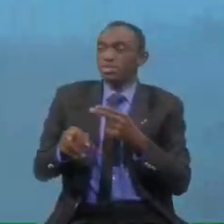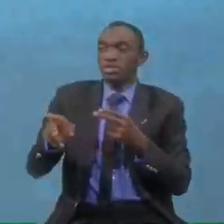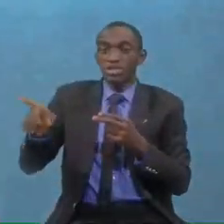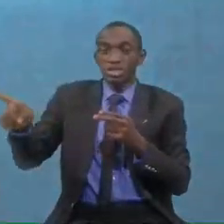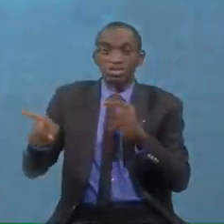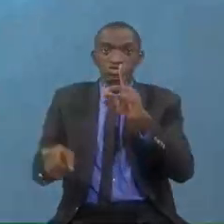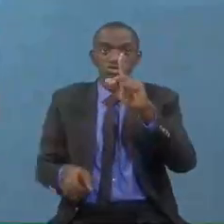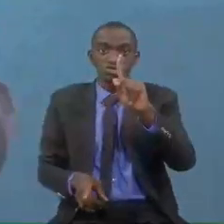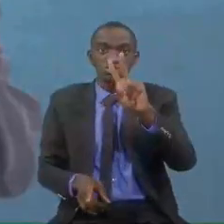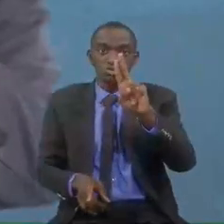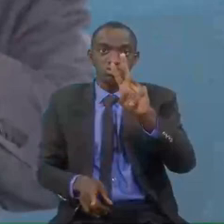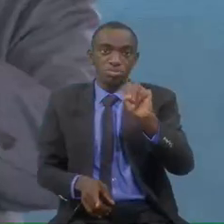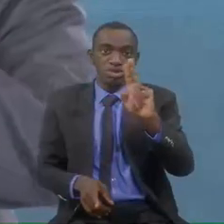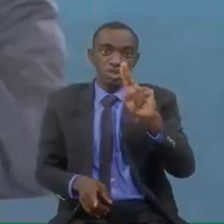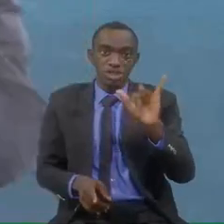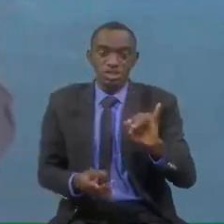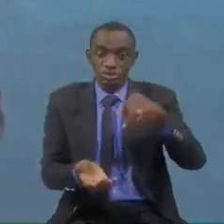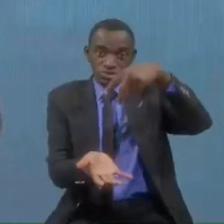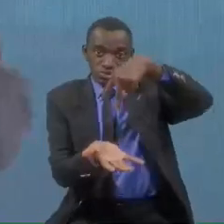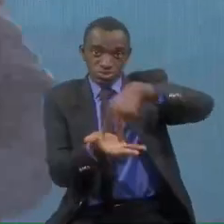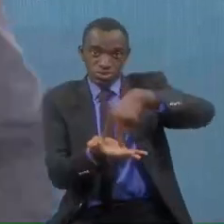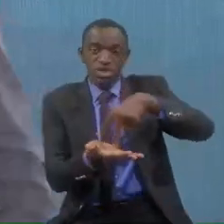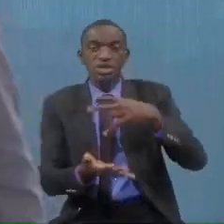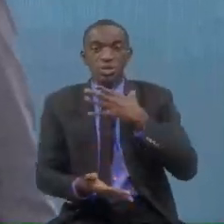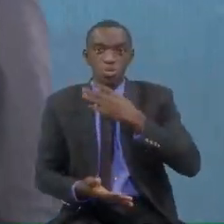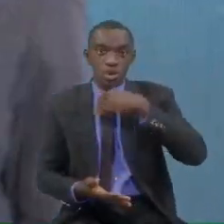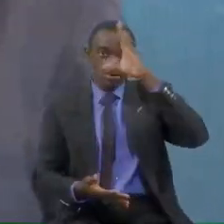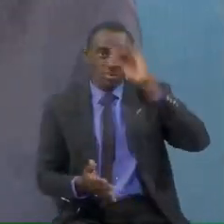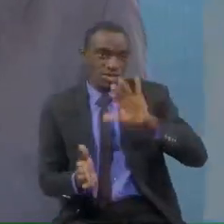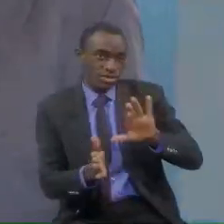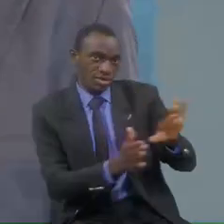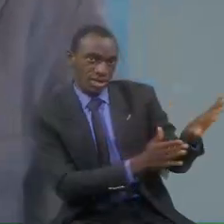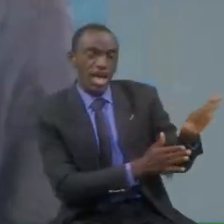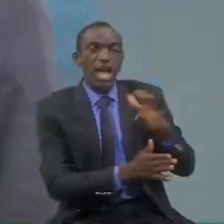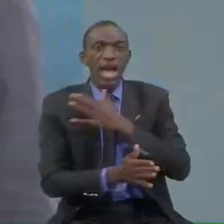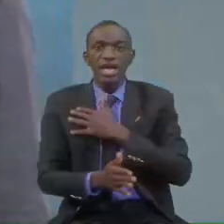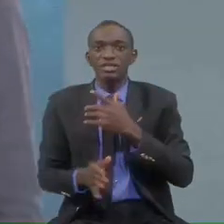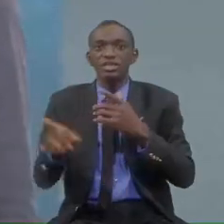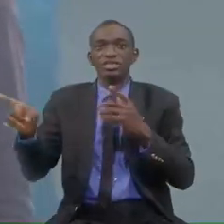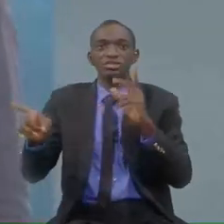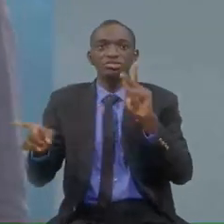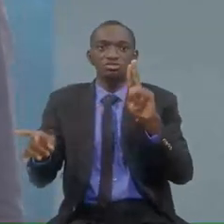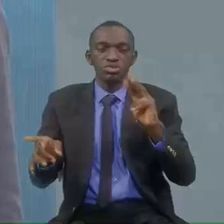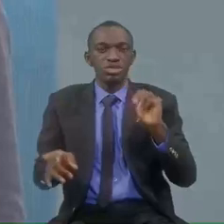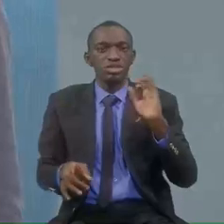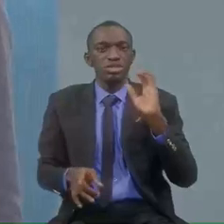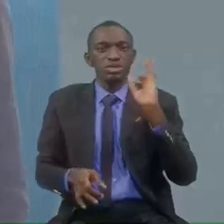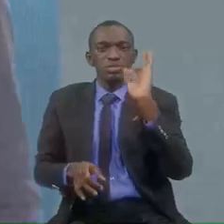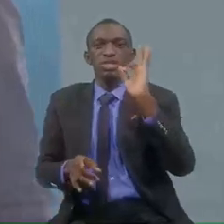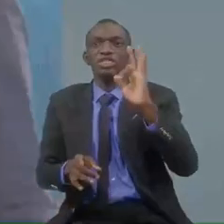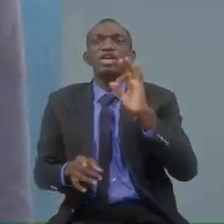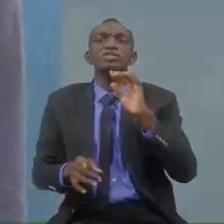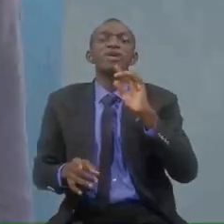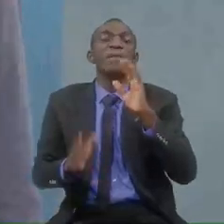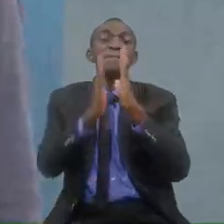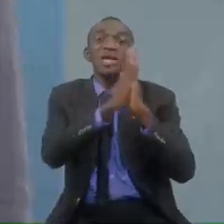micro. Et il veut que je prie pour les malades. J'ai pris le micro et j'ai jointé à la direction. J'ai dit